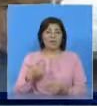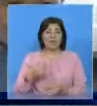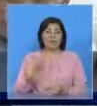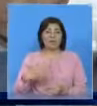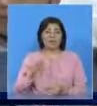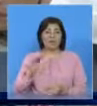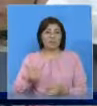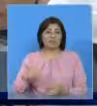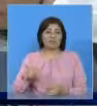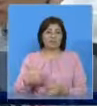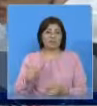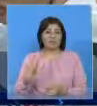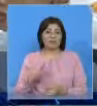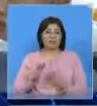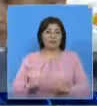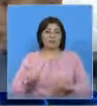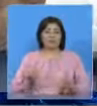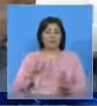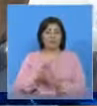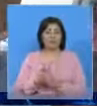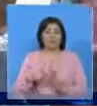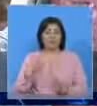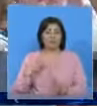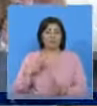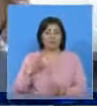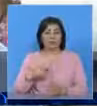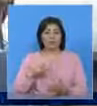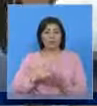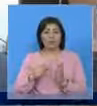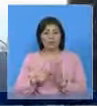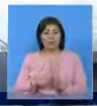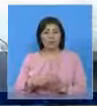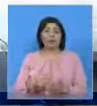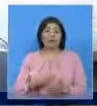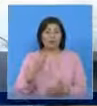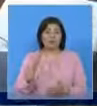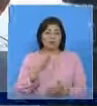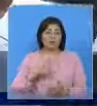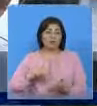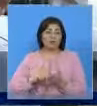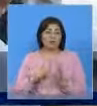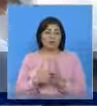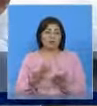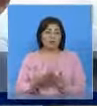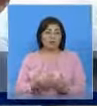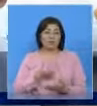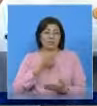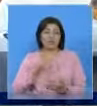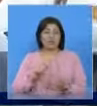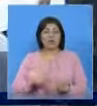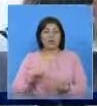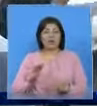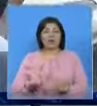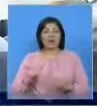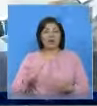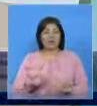150 тысяч тенге на двоих детей. Одна учится в нулевом классе, старший посещает четвертый класс. Для нас, простых людей, такие цены